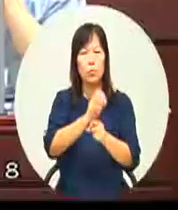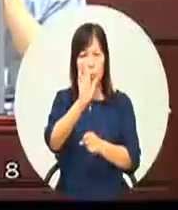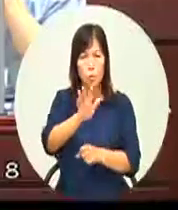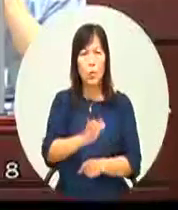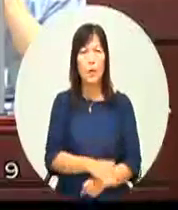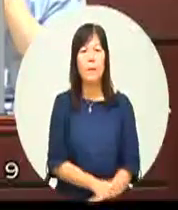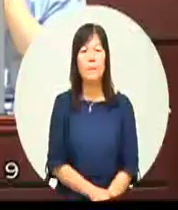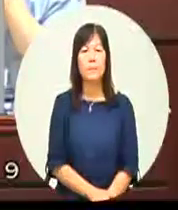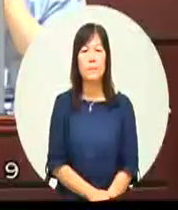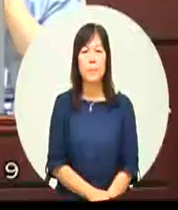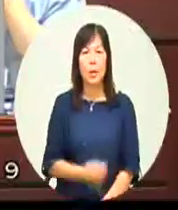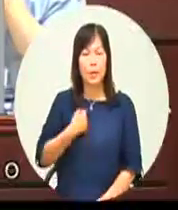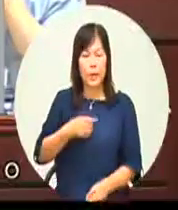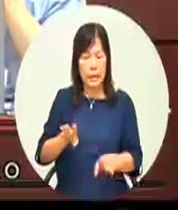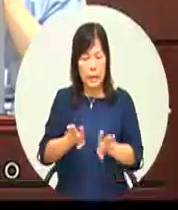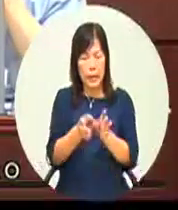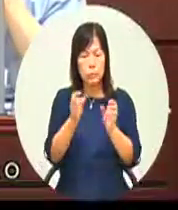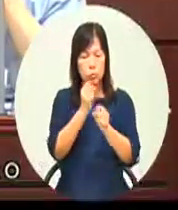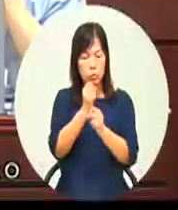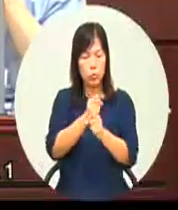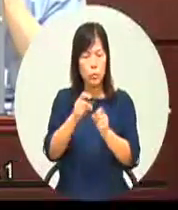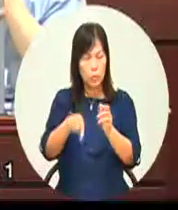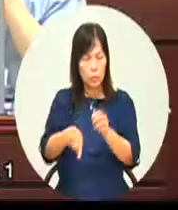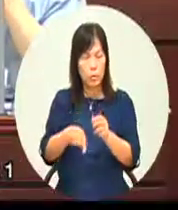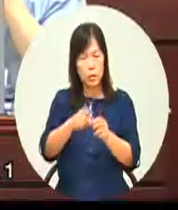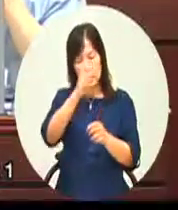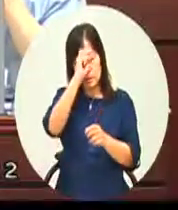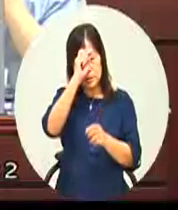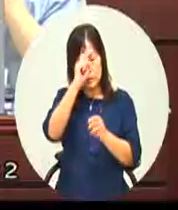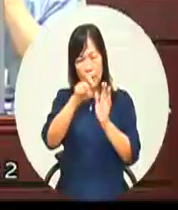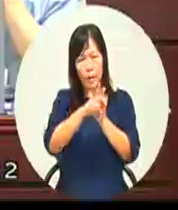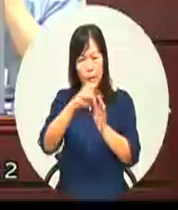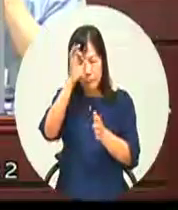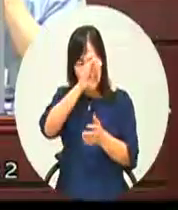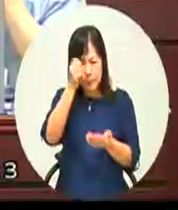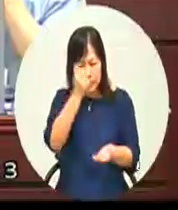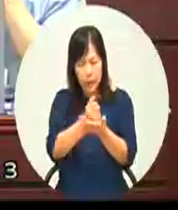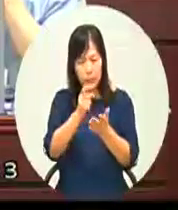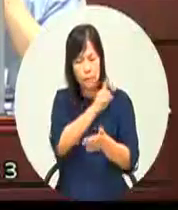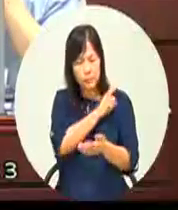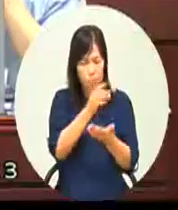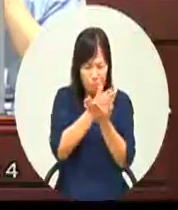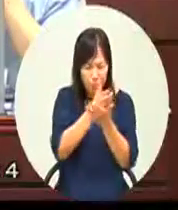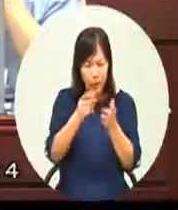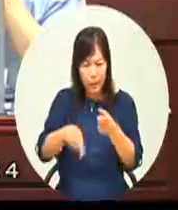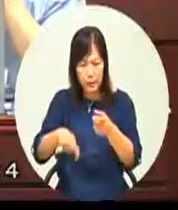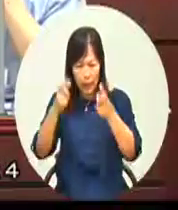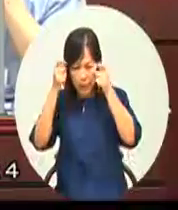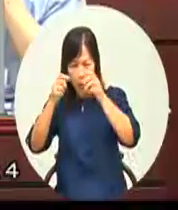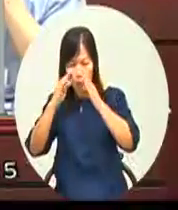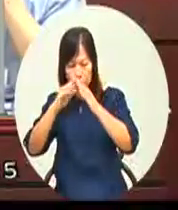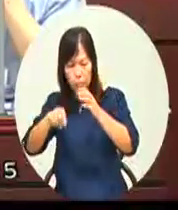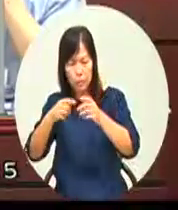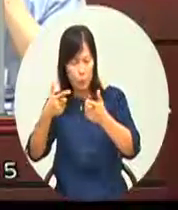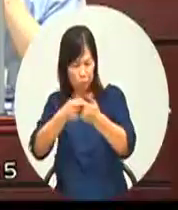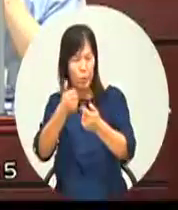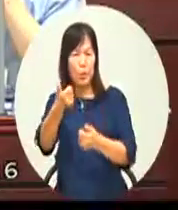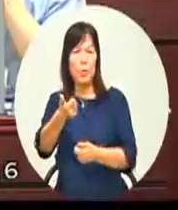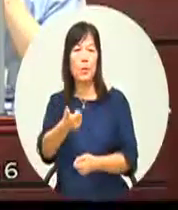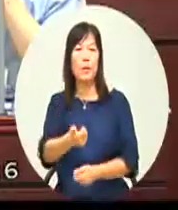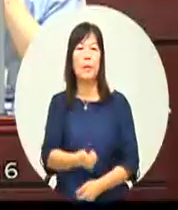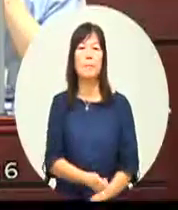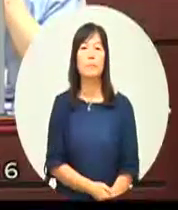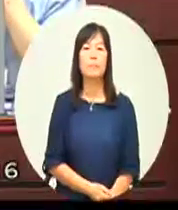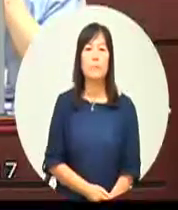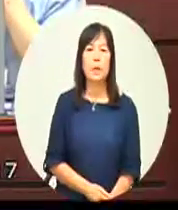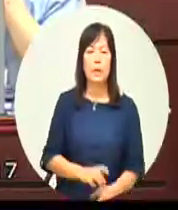我们开放的这个平台是希望能够找到他们自己评估在高雄是最合适的。好，那另外当然国